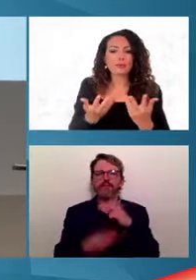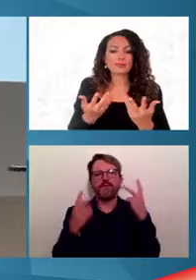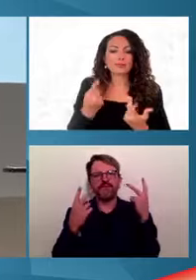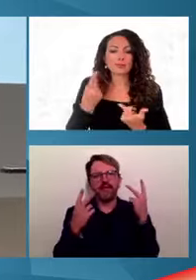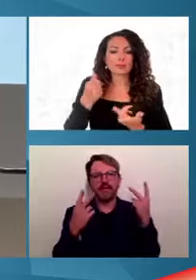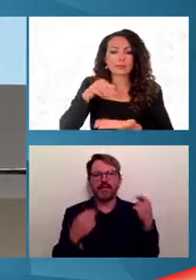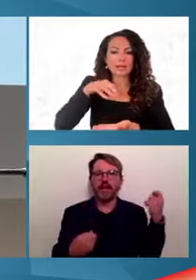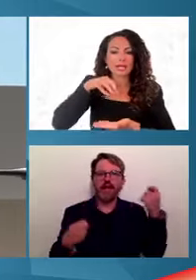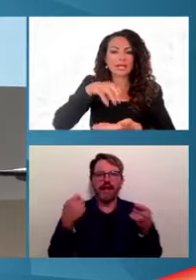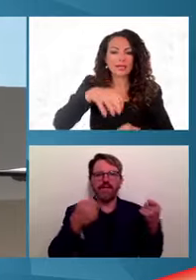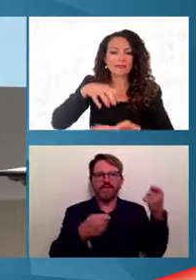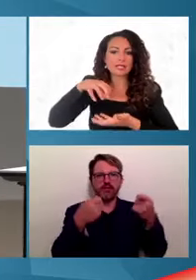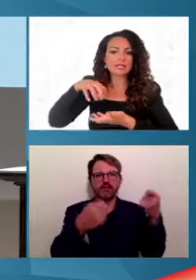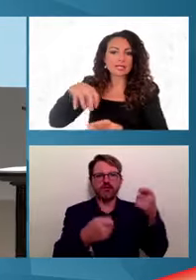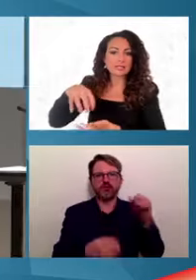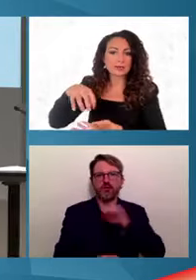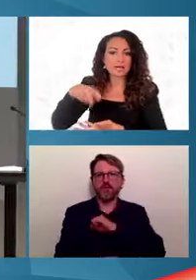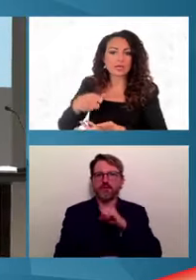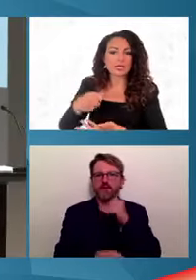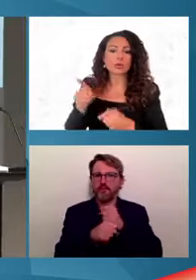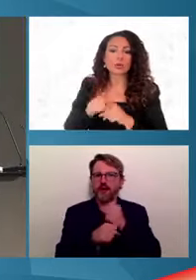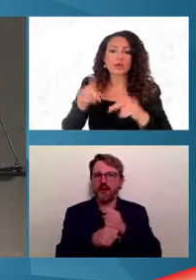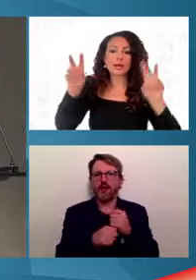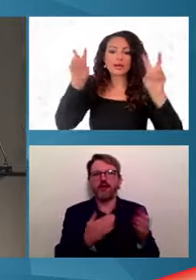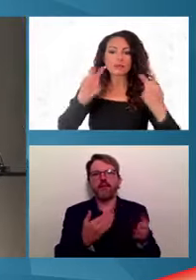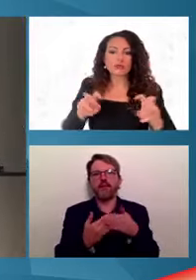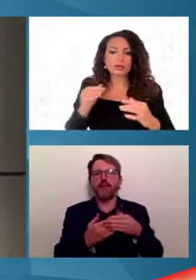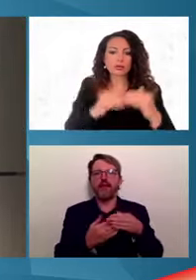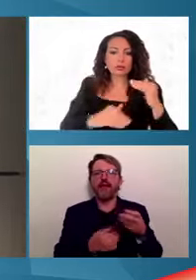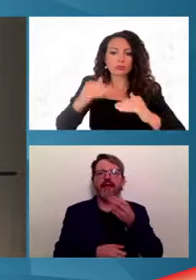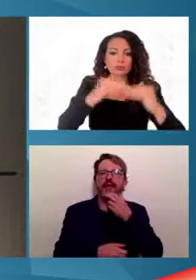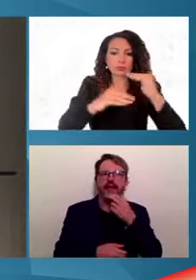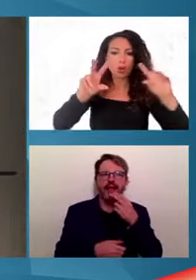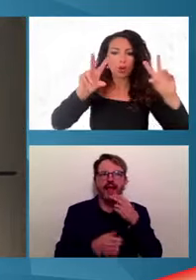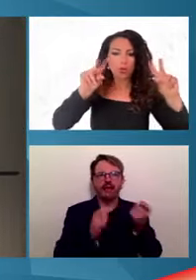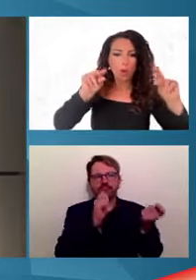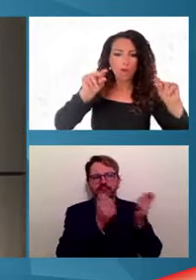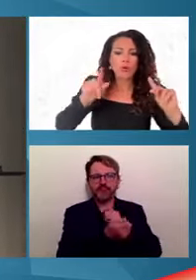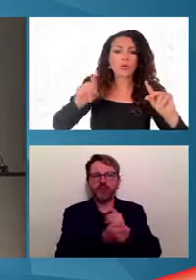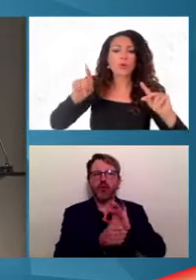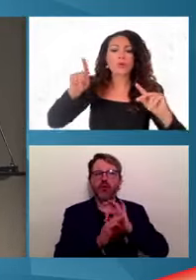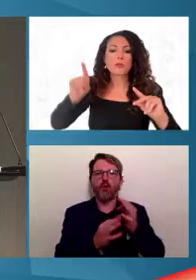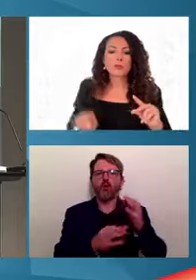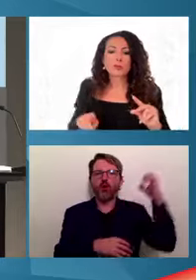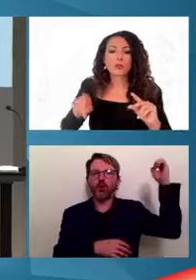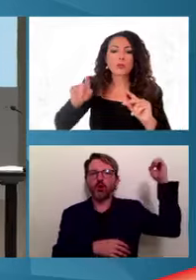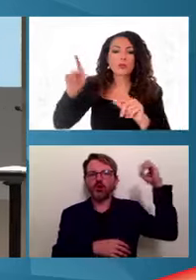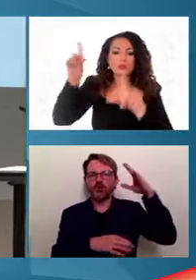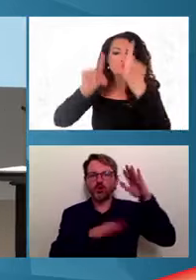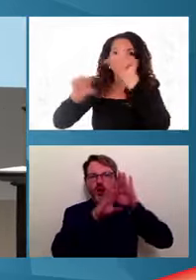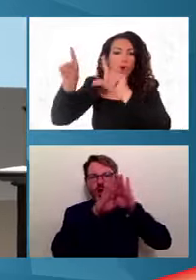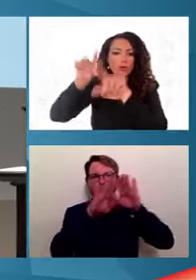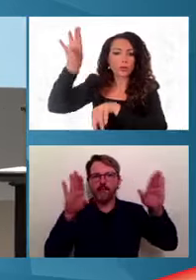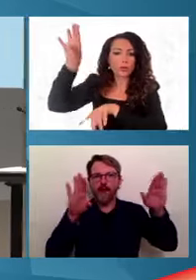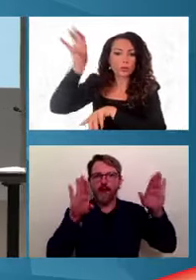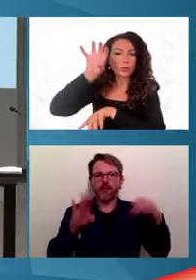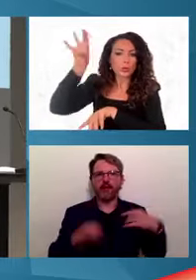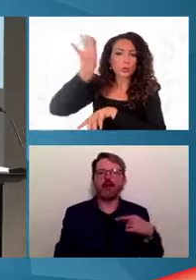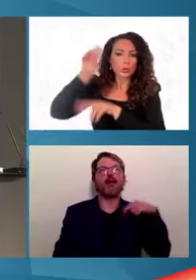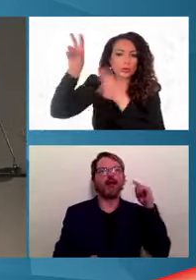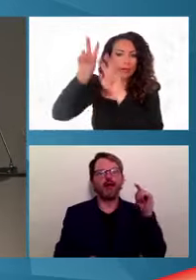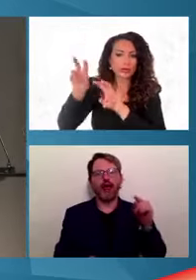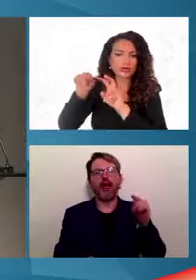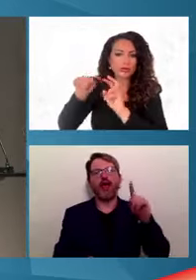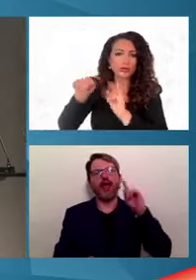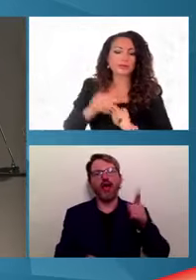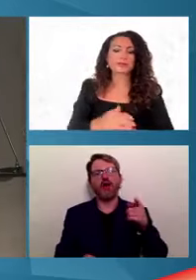risanamenti energetici, il fotovoltaico, e siamo riusciti a generare in questo anno, fondamentalmente con